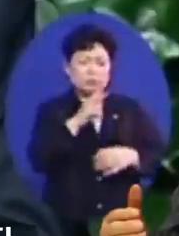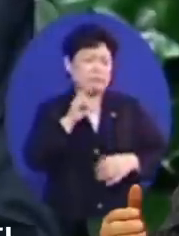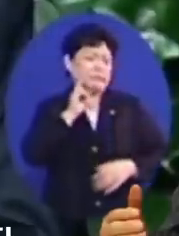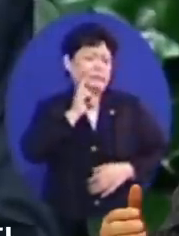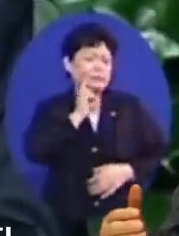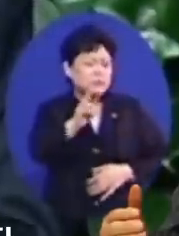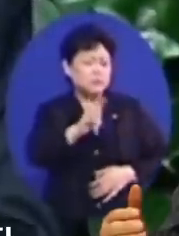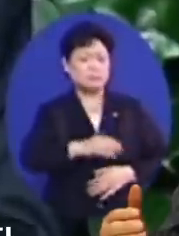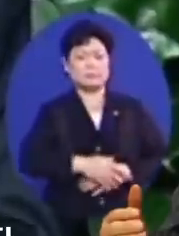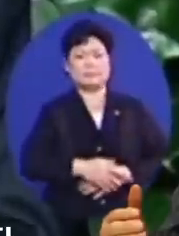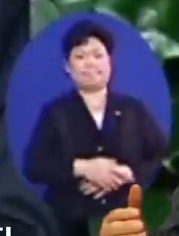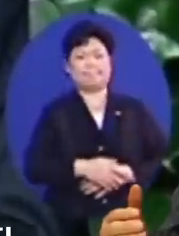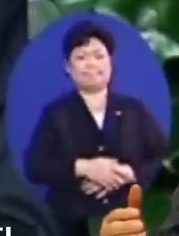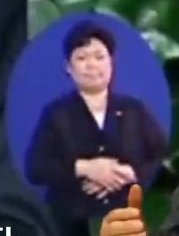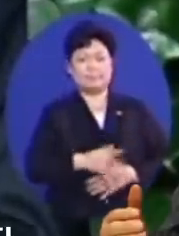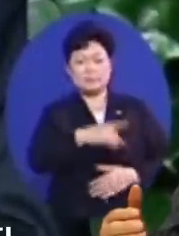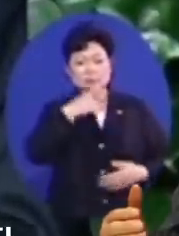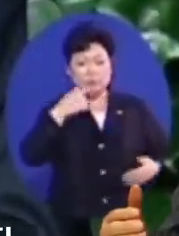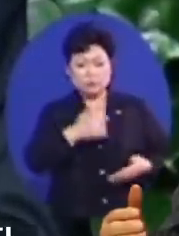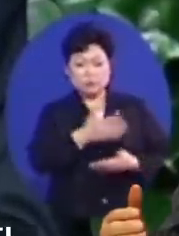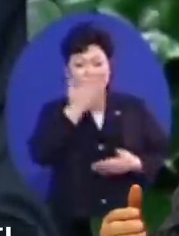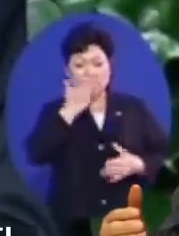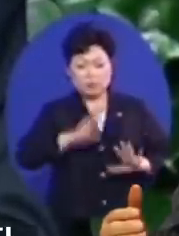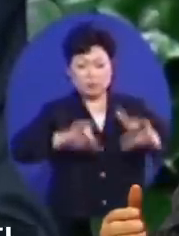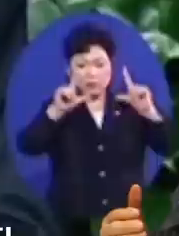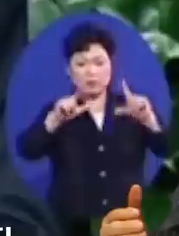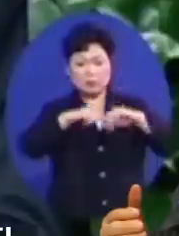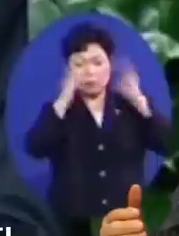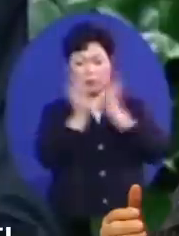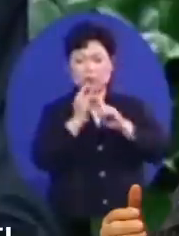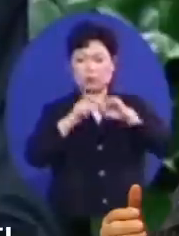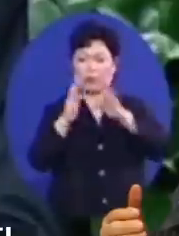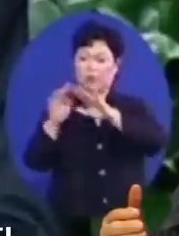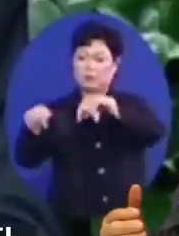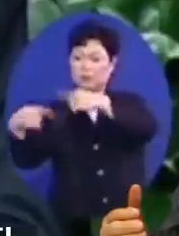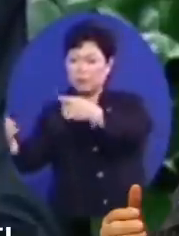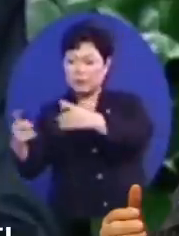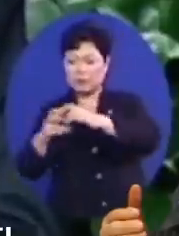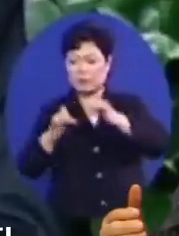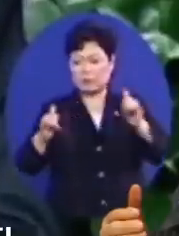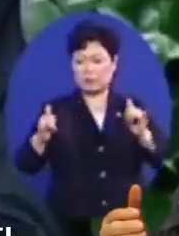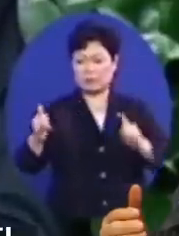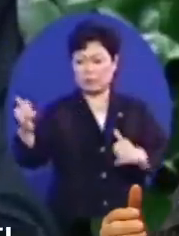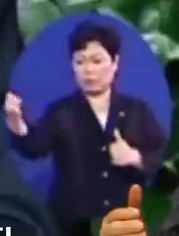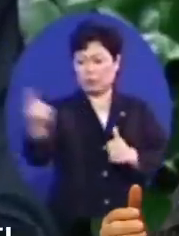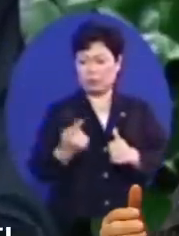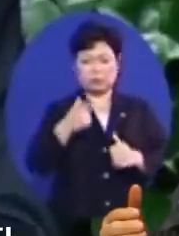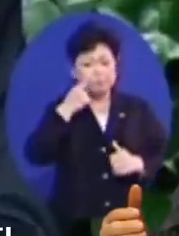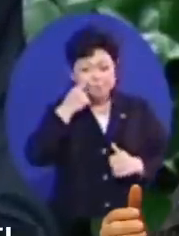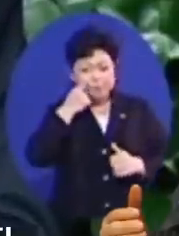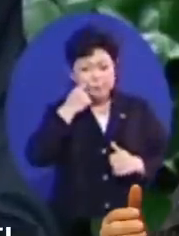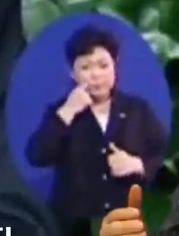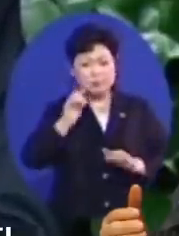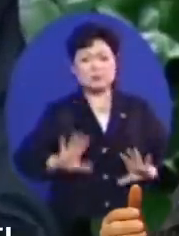것입니다. 주일날이 될 때 다 교회 나간다고 사람들이 못 오게 되자